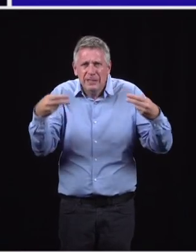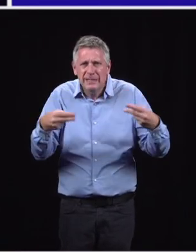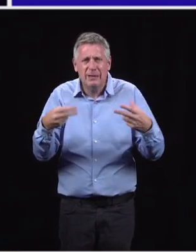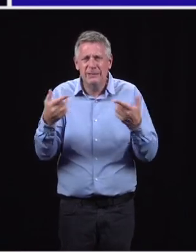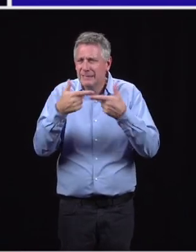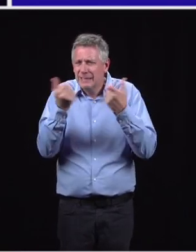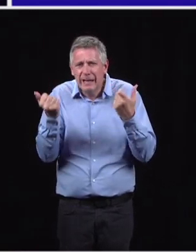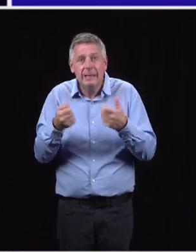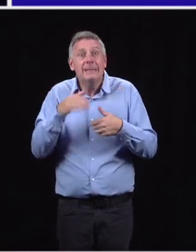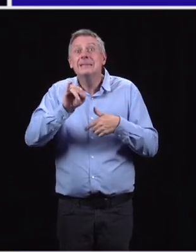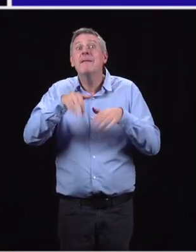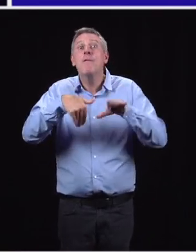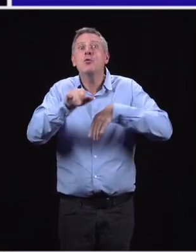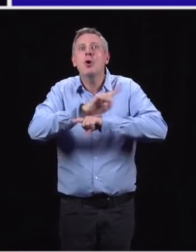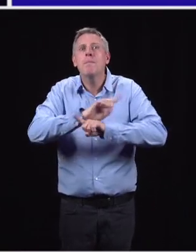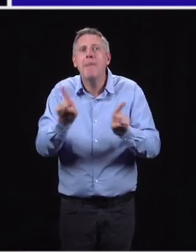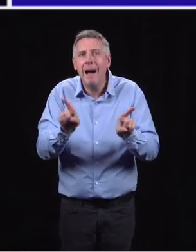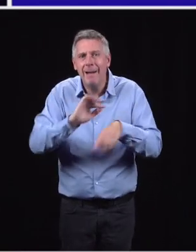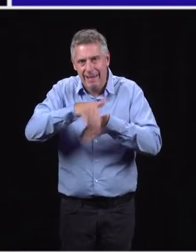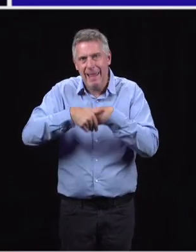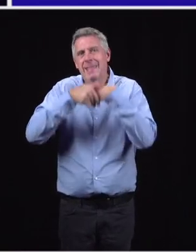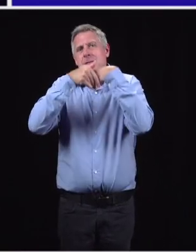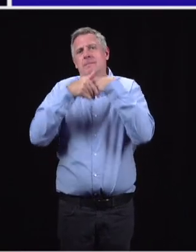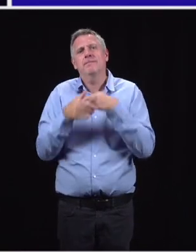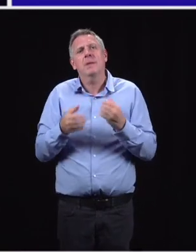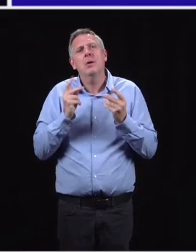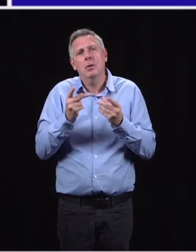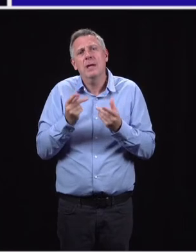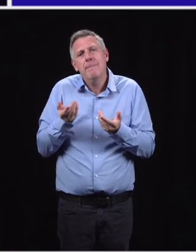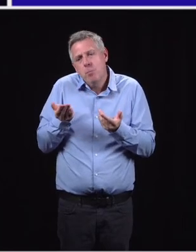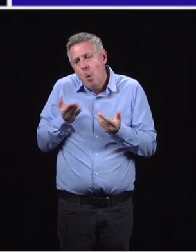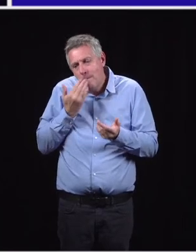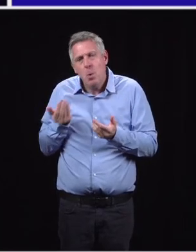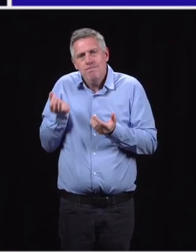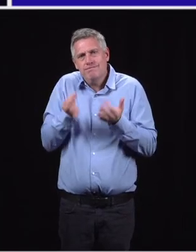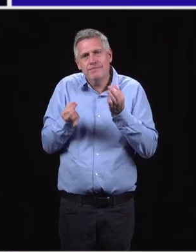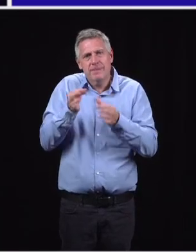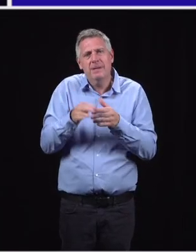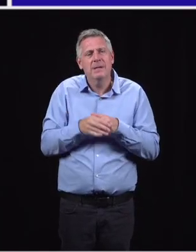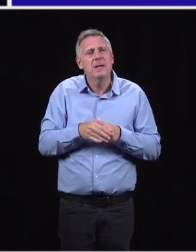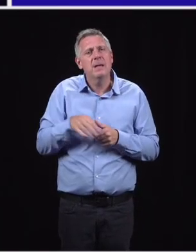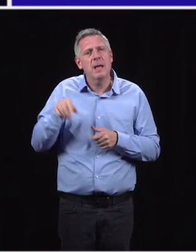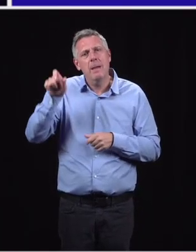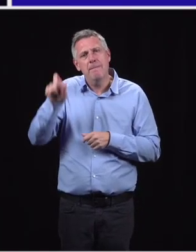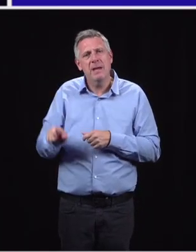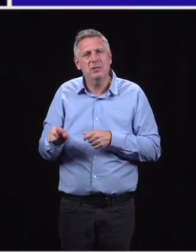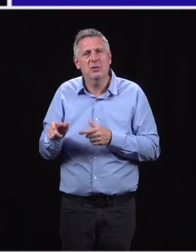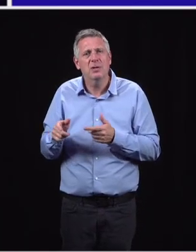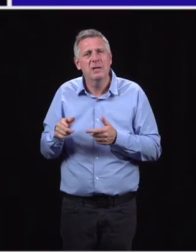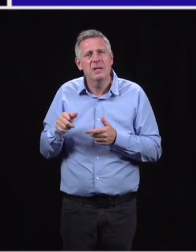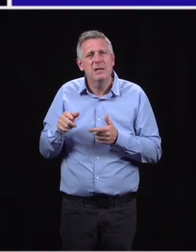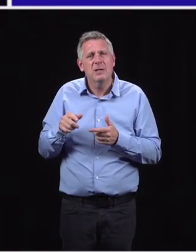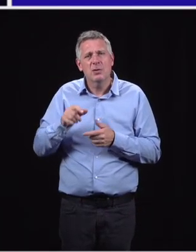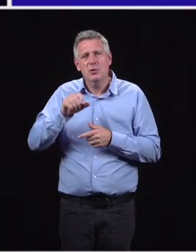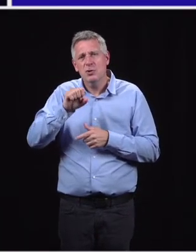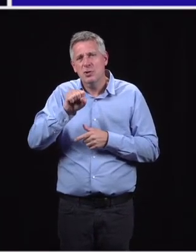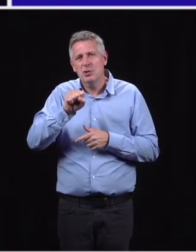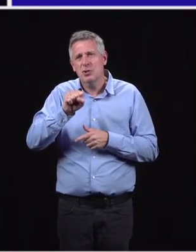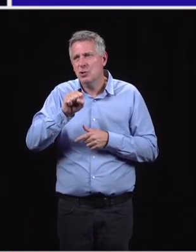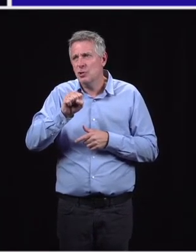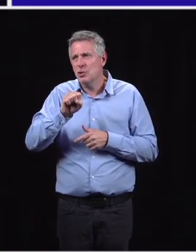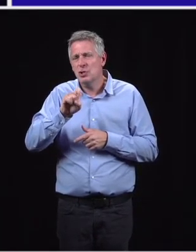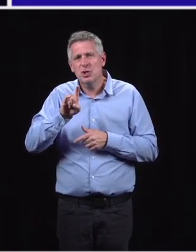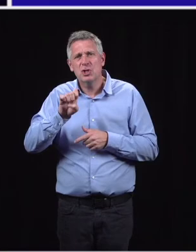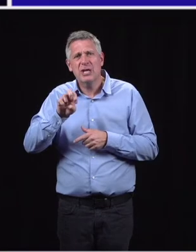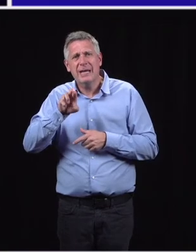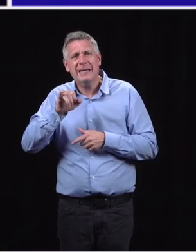si ça ne fonctionne pas n'hésitez pas à nous écrire pour qu'on améliore on a été aussi accompagné par un super accélérateur qui s'appelle cherit dans le développement de